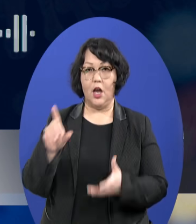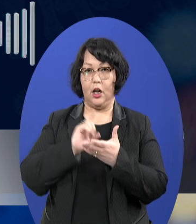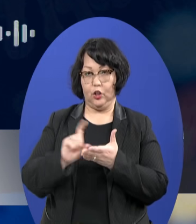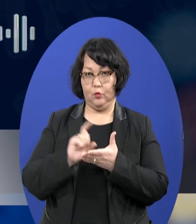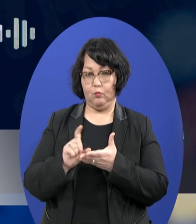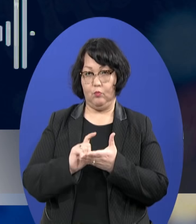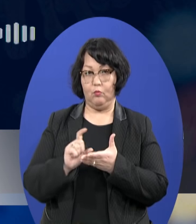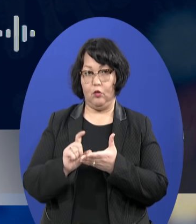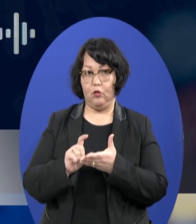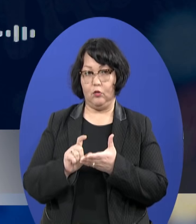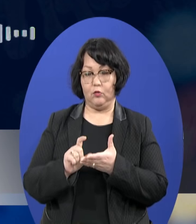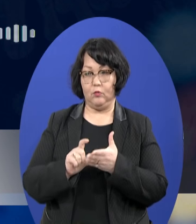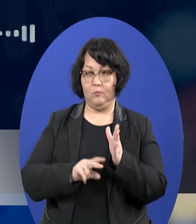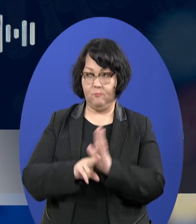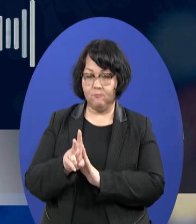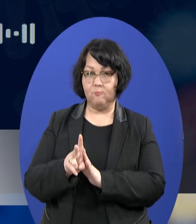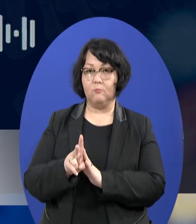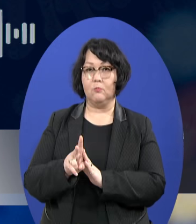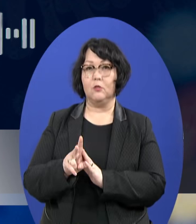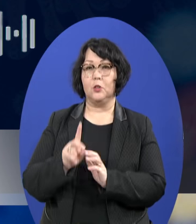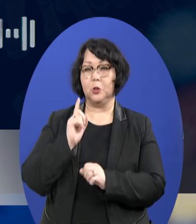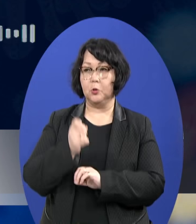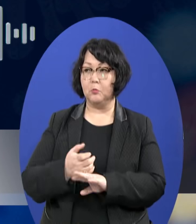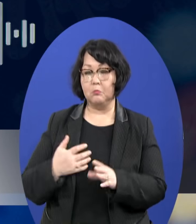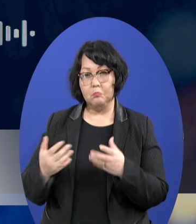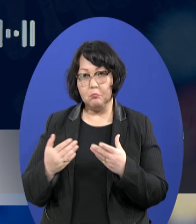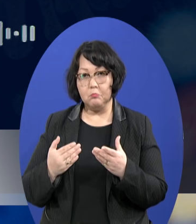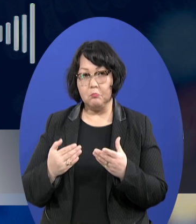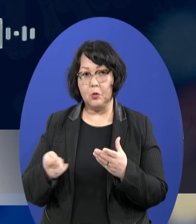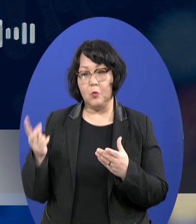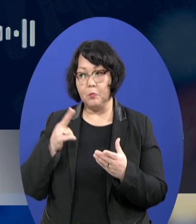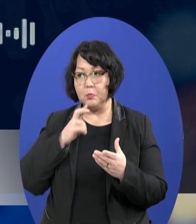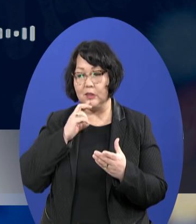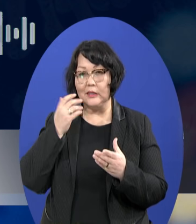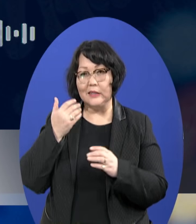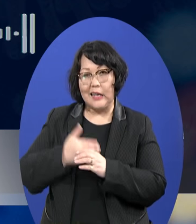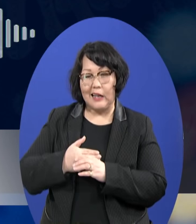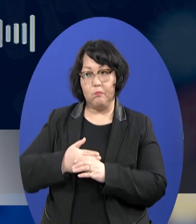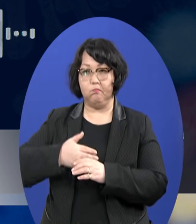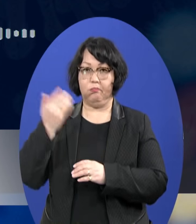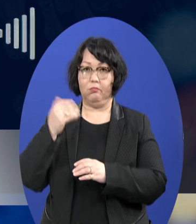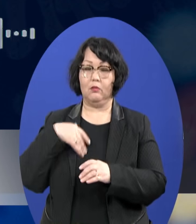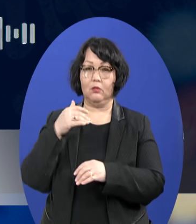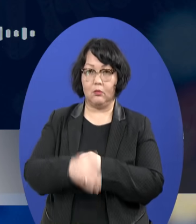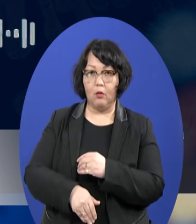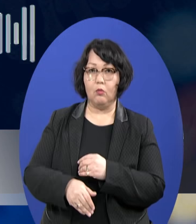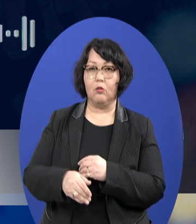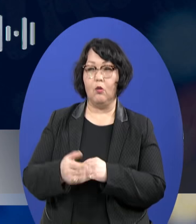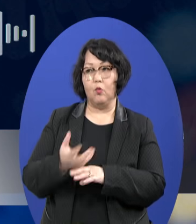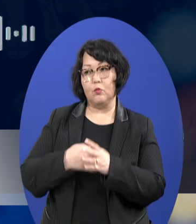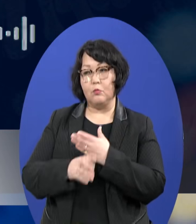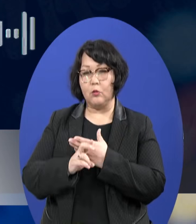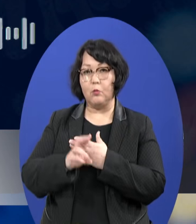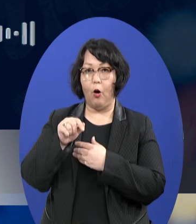экспортод бий болох одоо өнгөрсөн онд ямархуу хүндрэлүүд байсан тэрнийг даван туулах, тэрнээс урьдчилан сэргийлэх